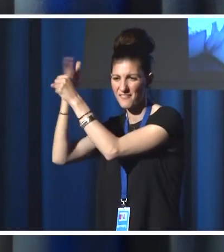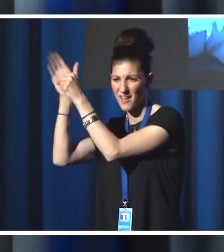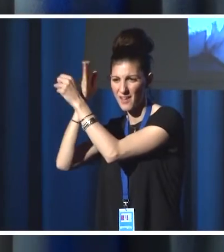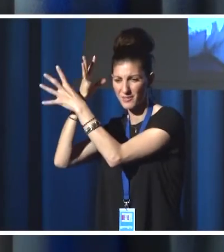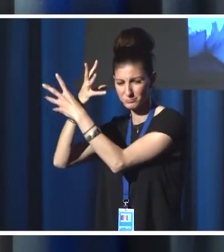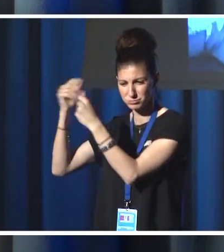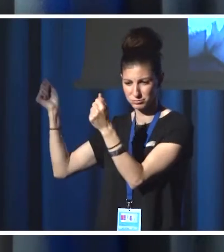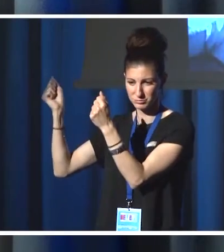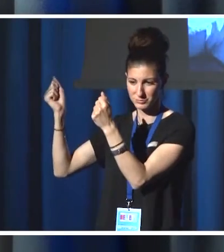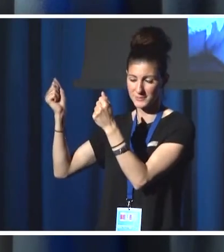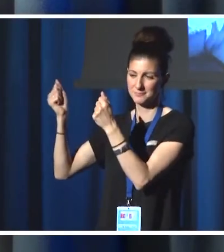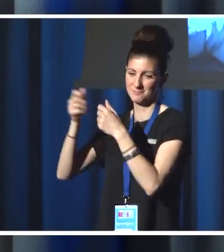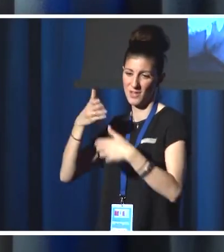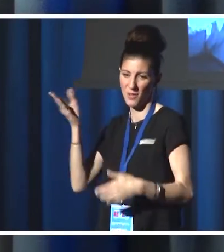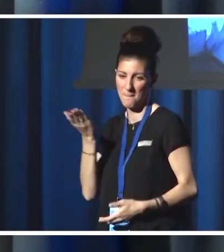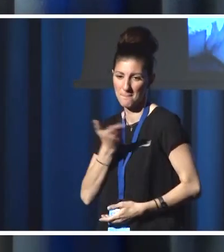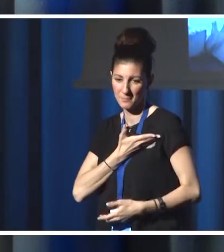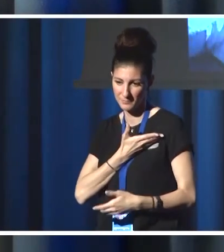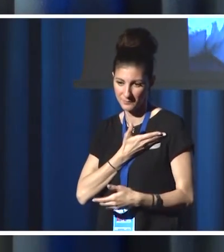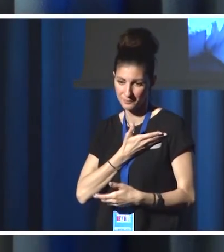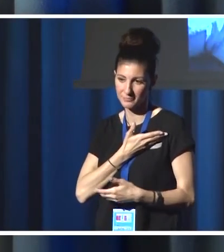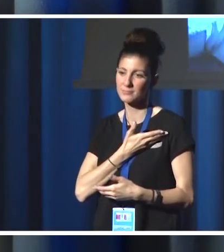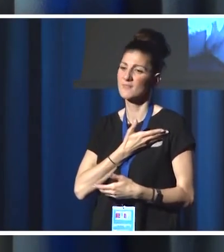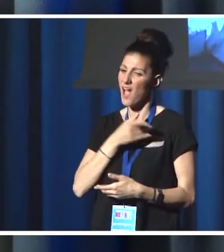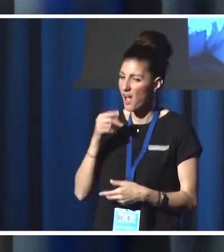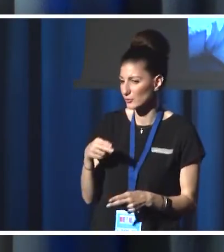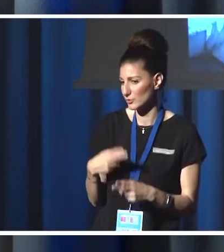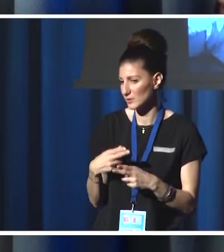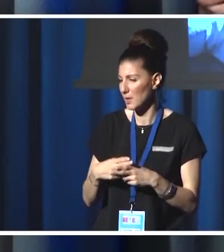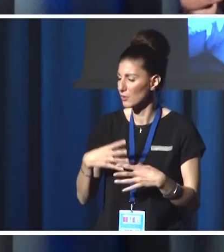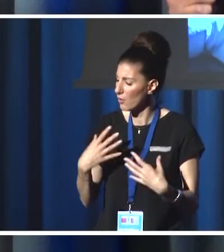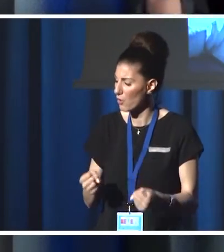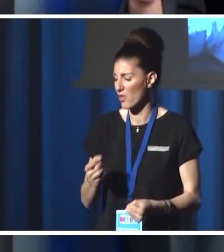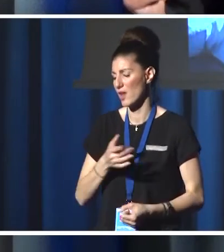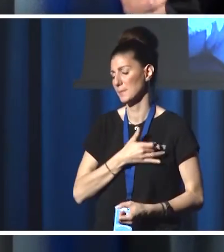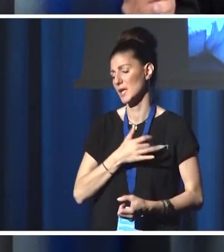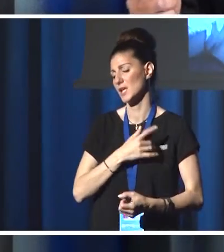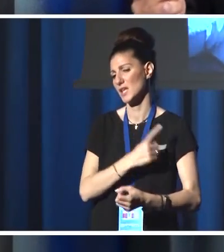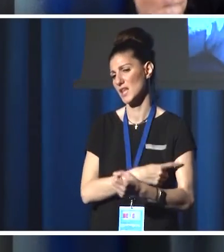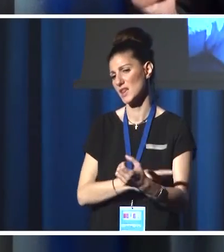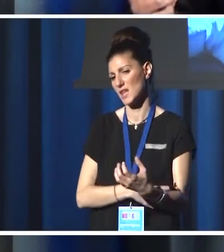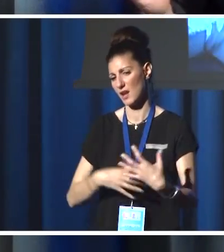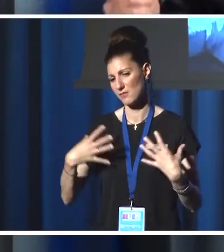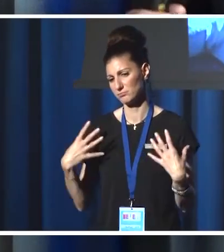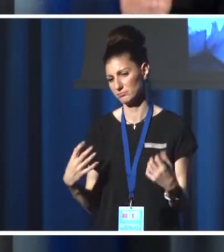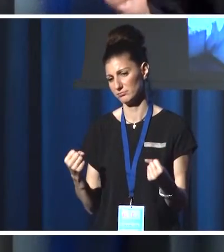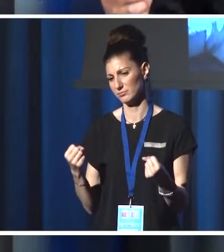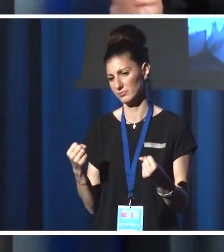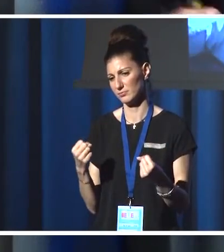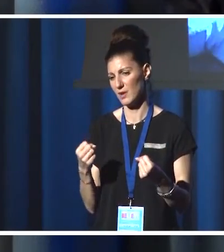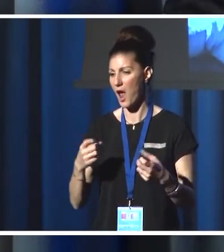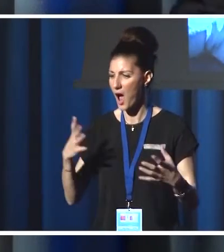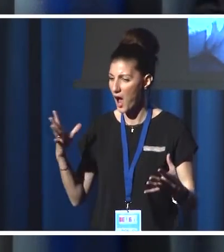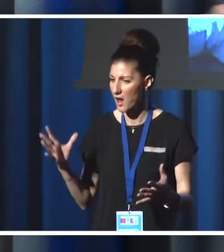ξεκινήσουμε κάτι και θέλει πολύ μεγάλη ψυχική δύναμη για να το αποφασίσουμε και να πούμε ναι θα το κάνω το